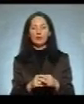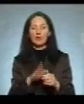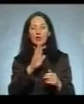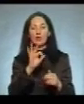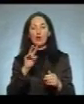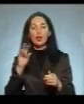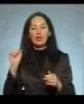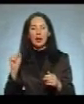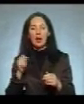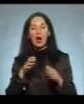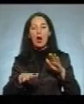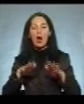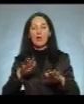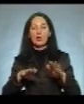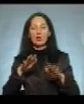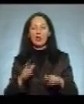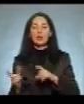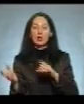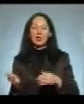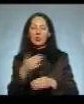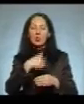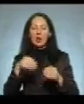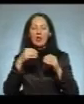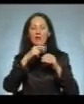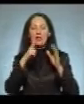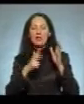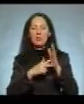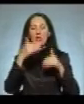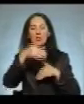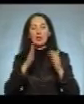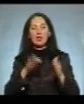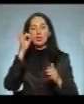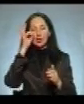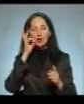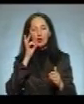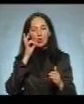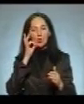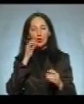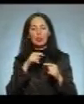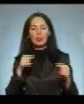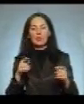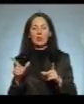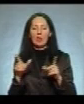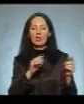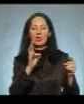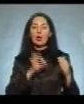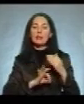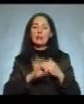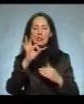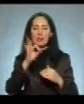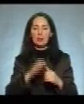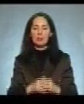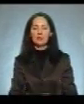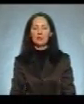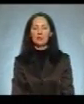Волонтерка вантажить 18 ящиків солодощів і вирушає на схід. Богдан Буденчук, Юрій Багрій, новини.